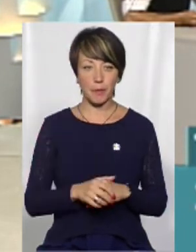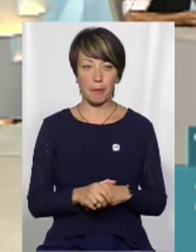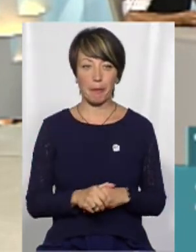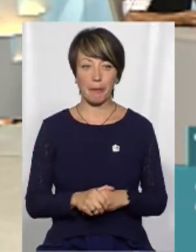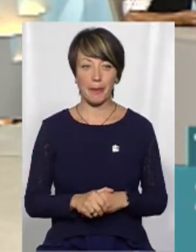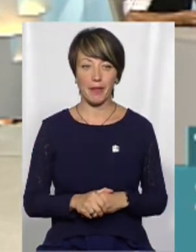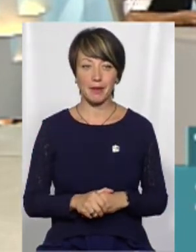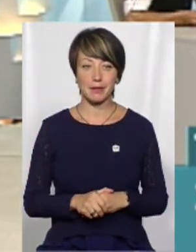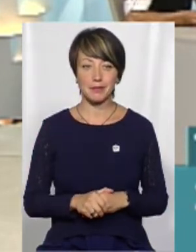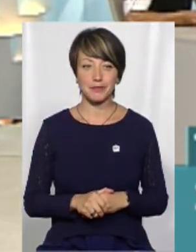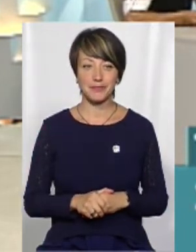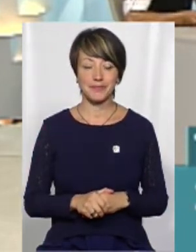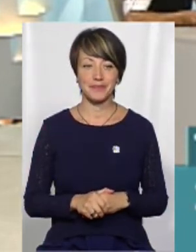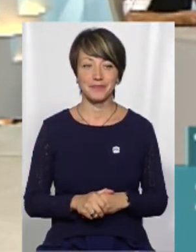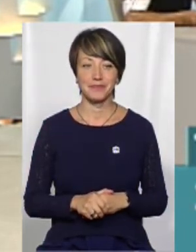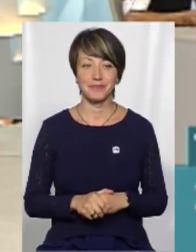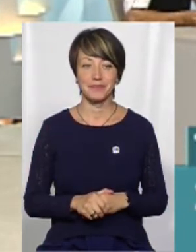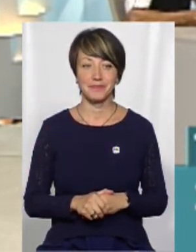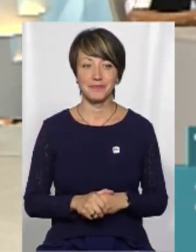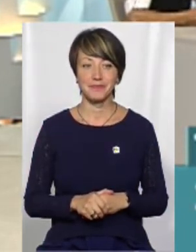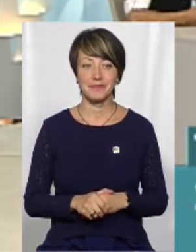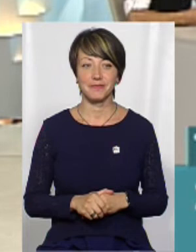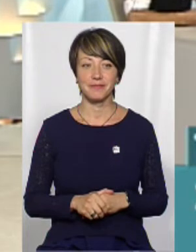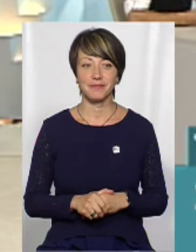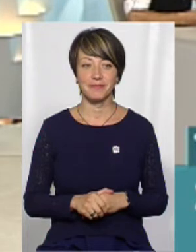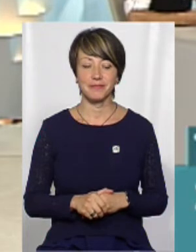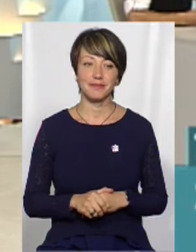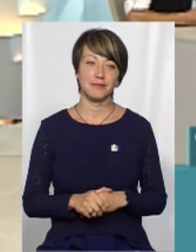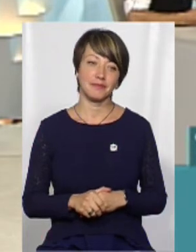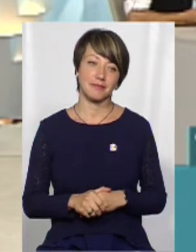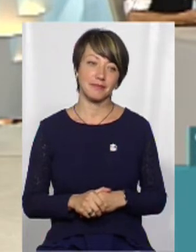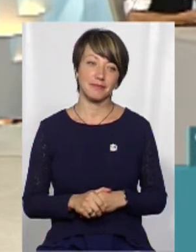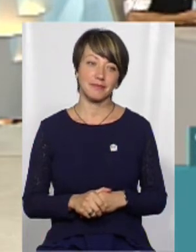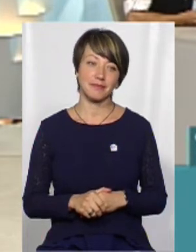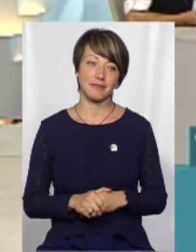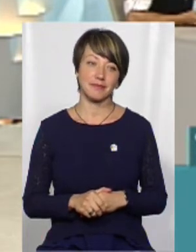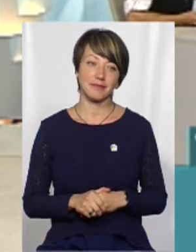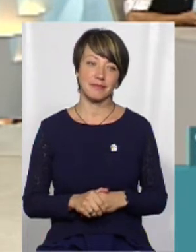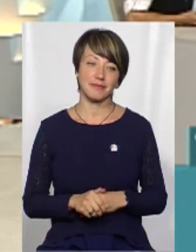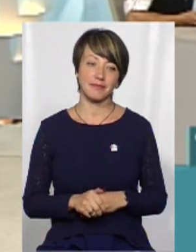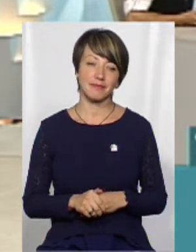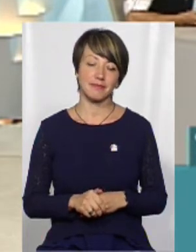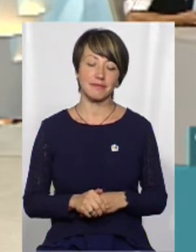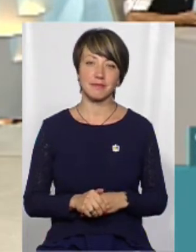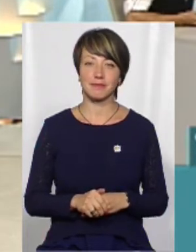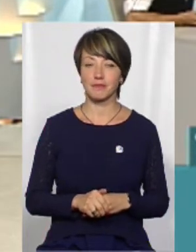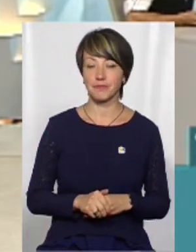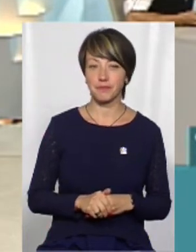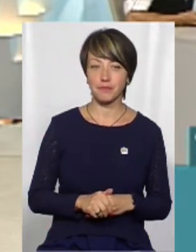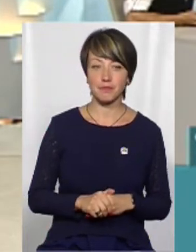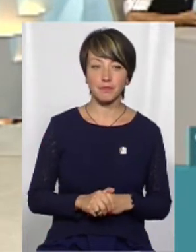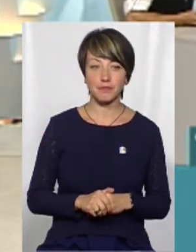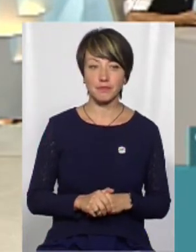Жозе, pourquoi les habitants de Хмельницький не connaissent pas beaucoup de marques locales? Pour quelle raison? Vous